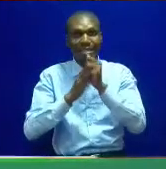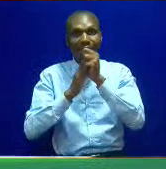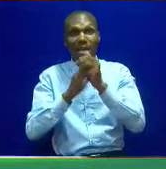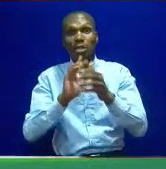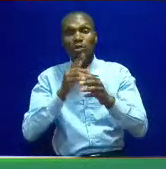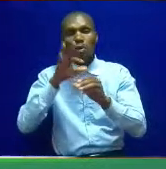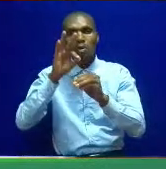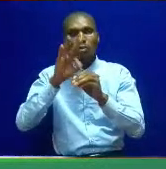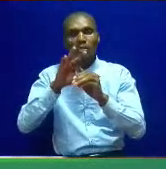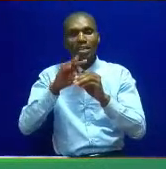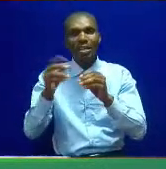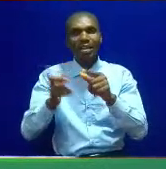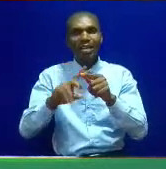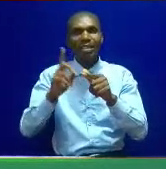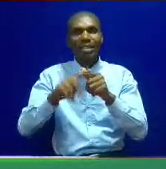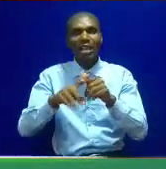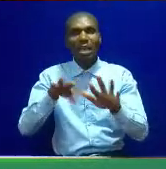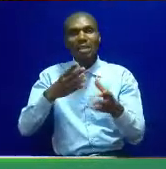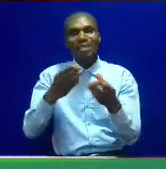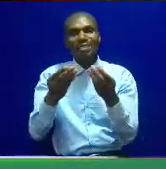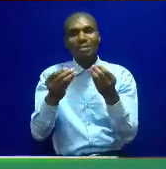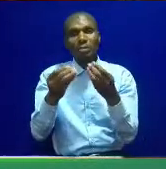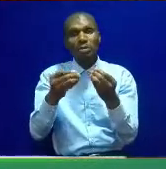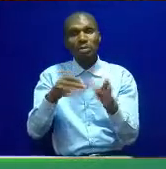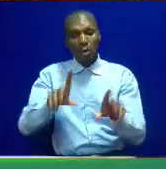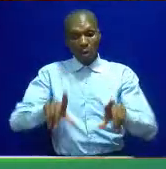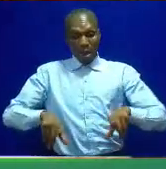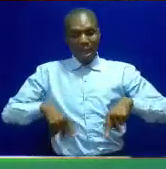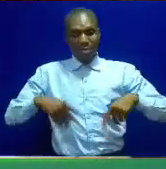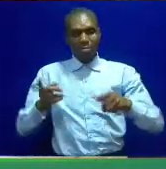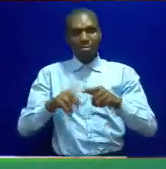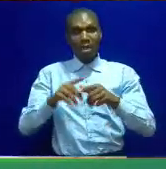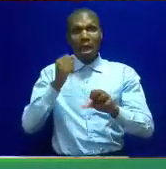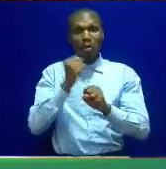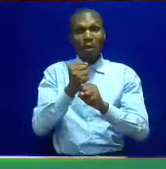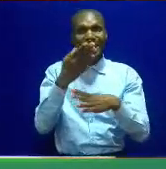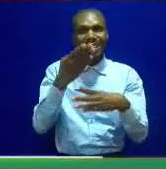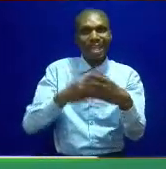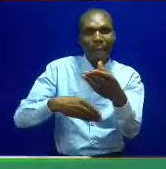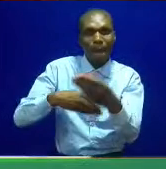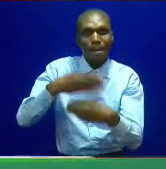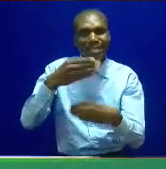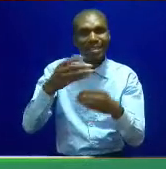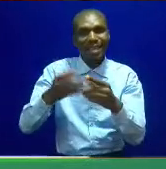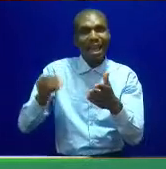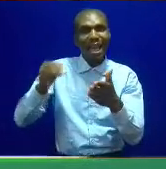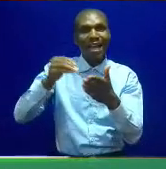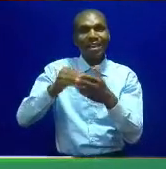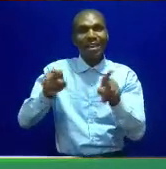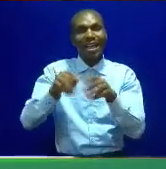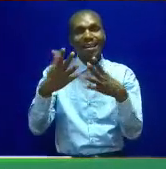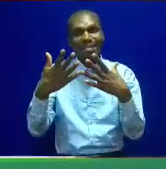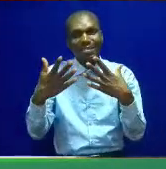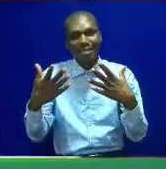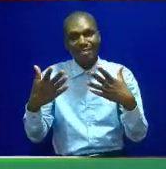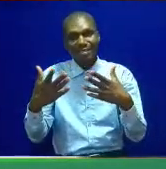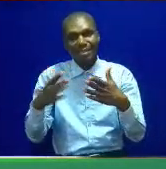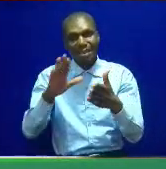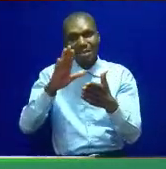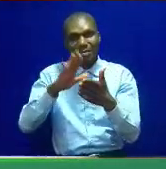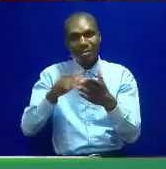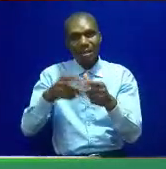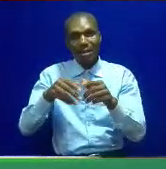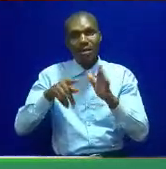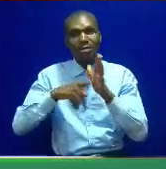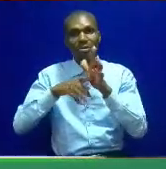achorire nyare ko baba gochi gotorro belio bogima na sto kore biashara bieito nande rende bindu bito nyare ko biko kya to nyoro